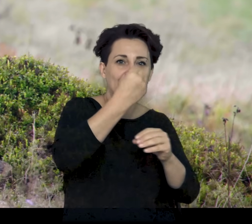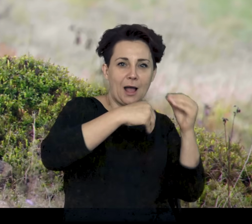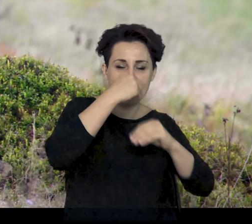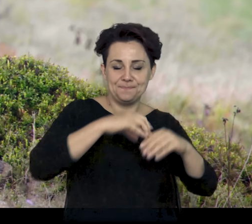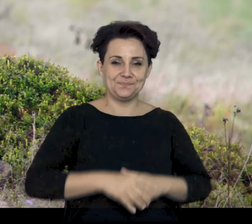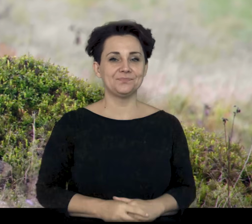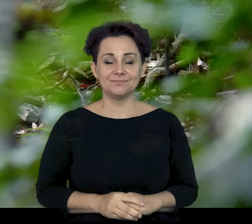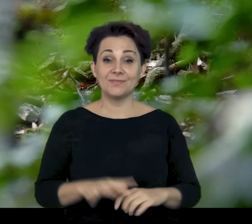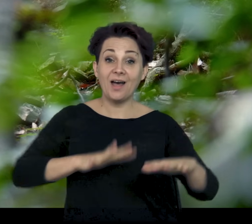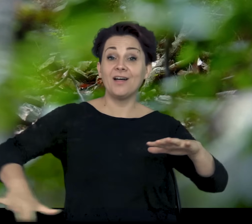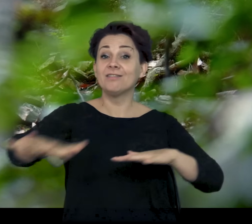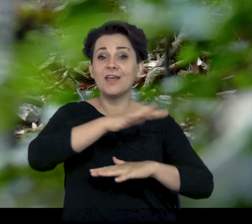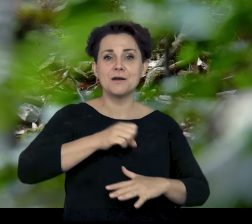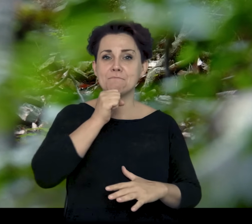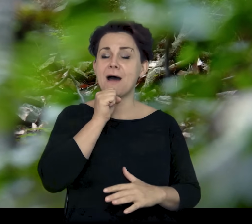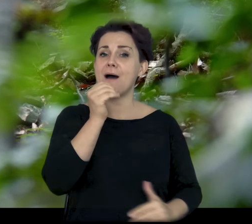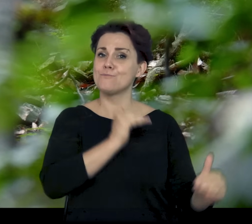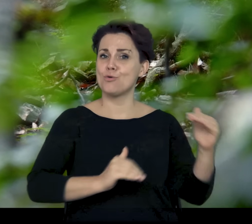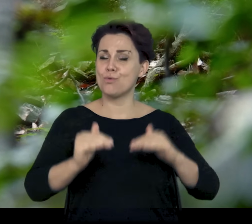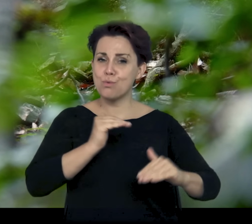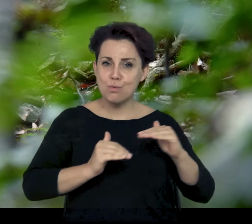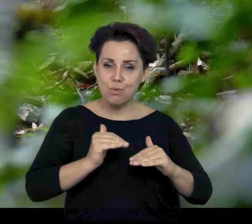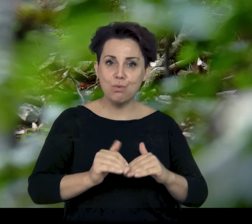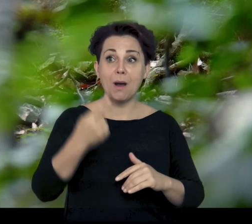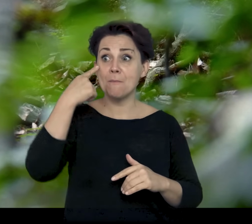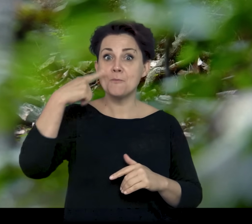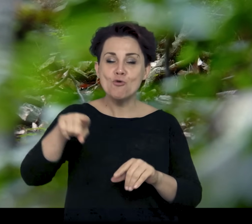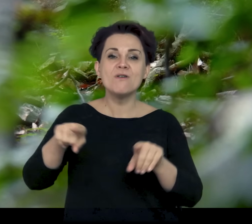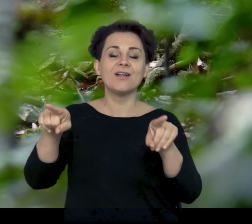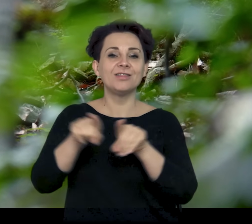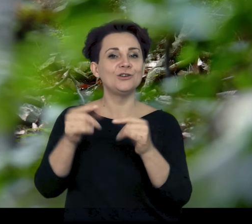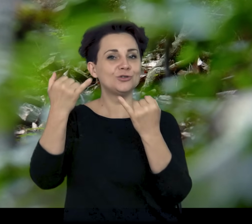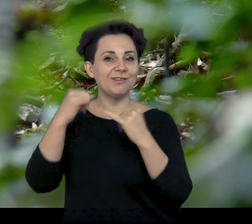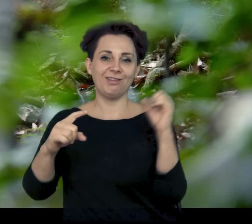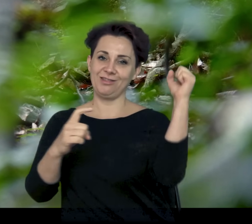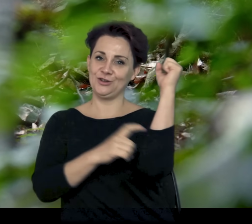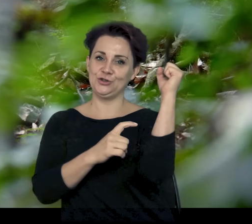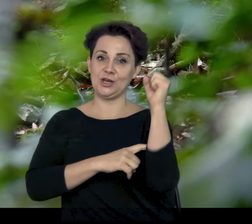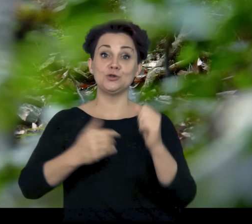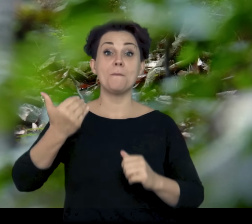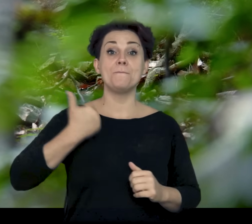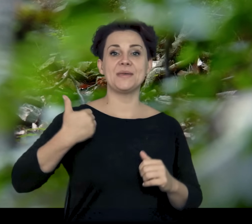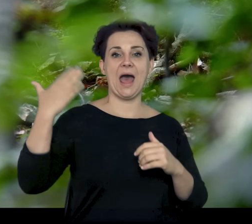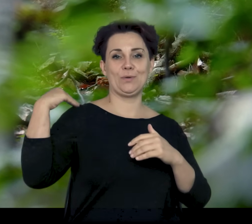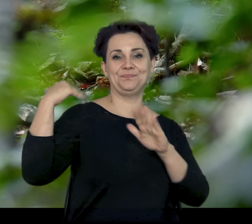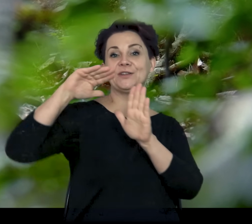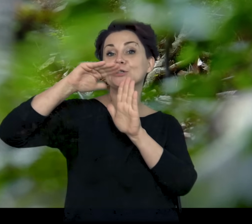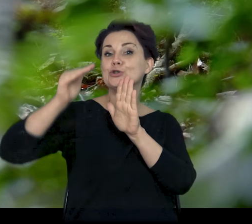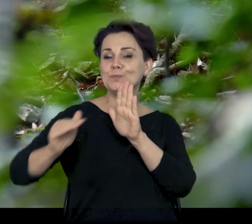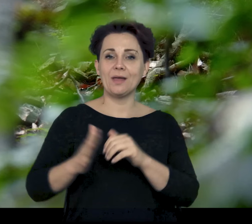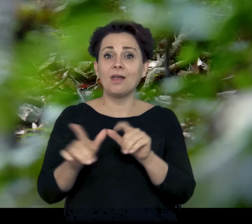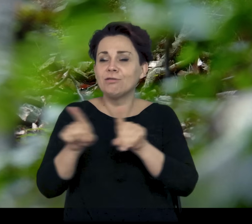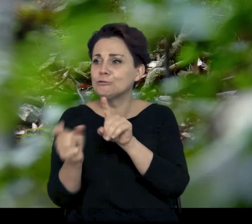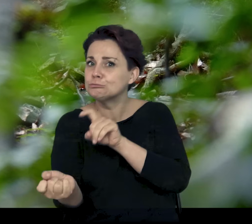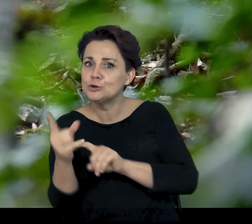Na terenie Babiogórskiego Parku Narodowego spotkać można również dzięcioła białogrzbietego, równie rzadkiego